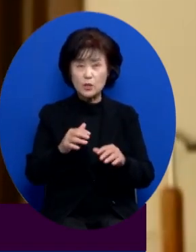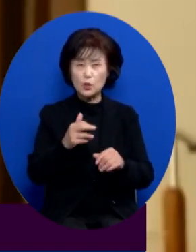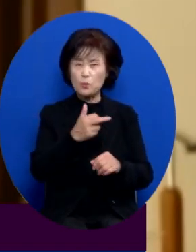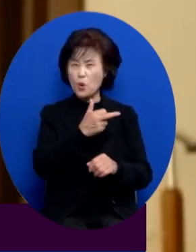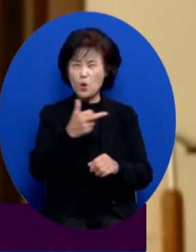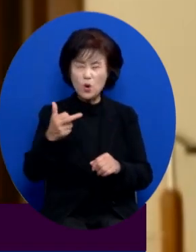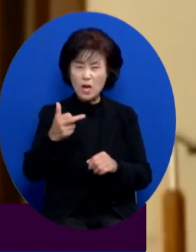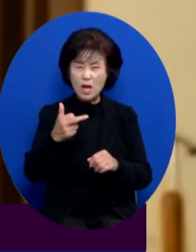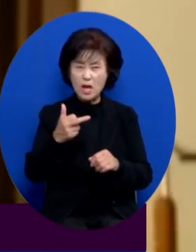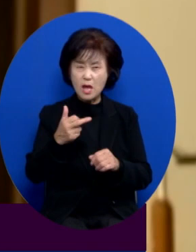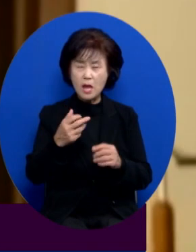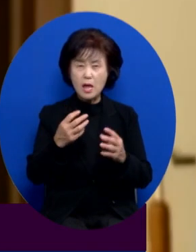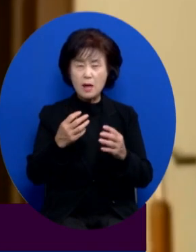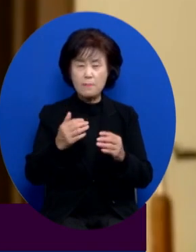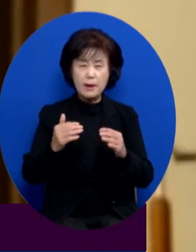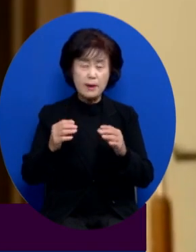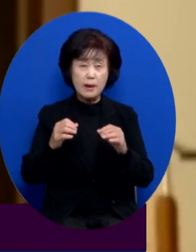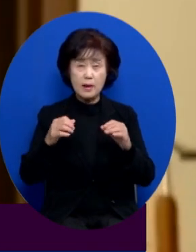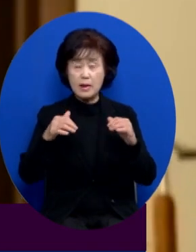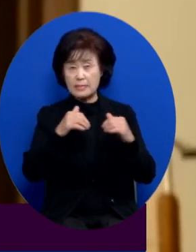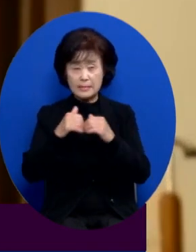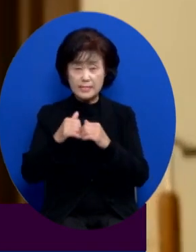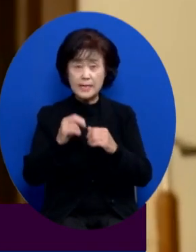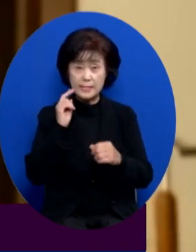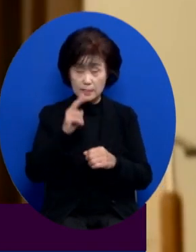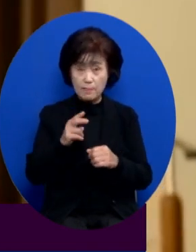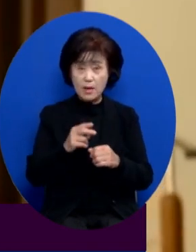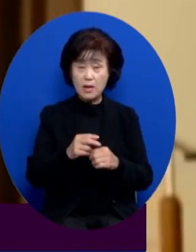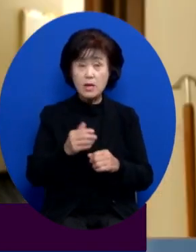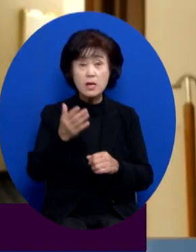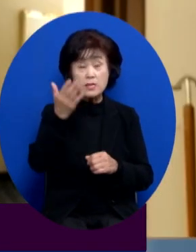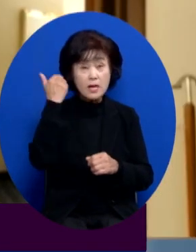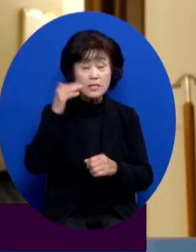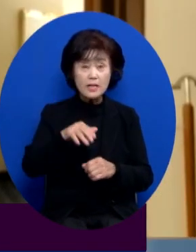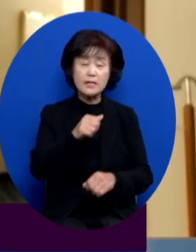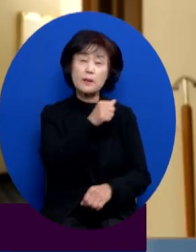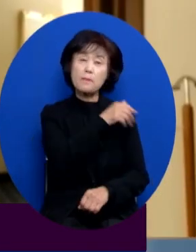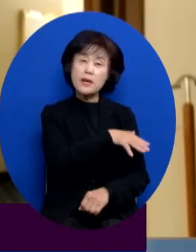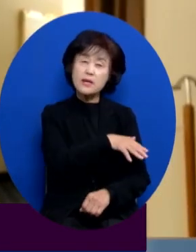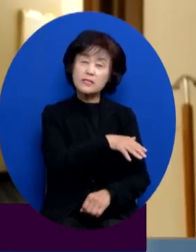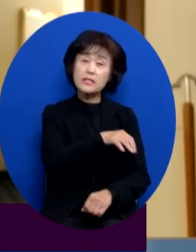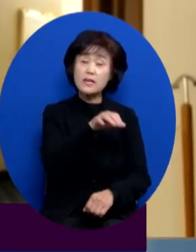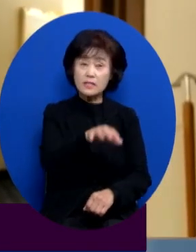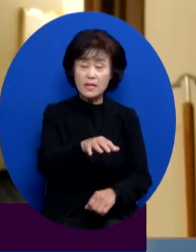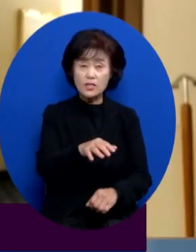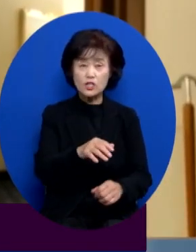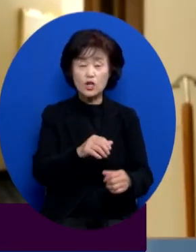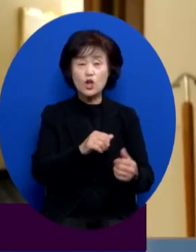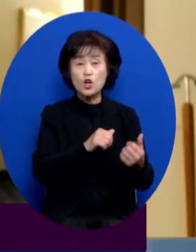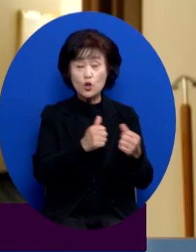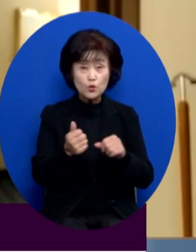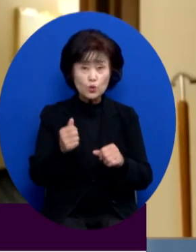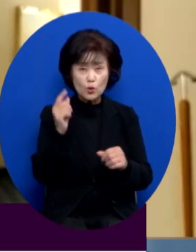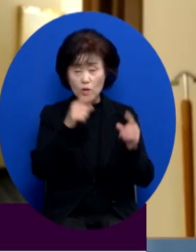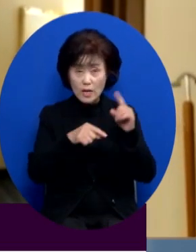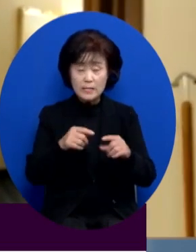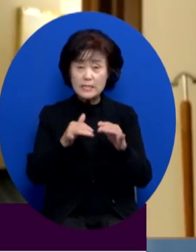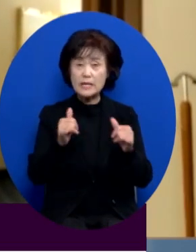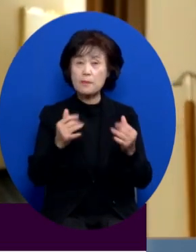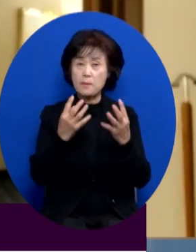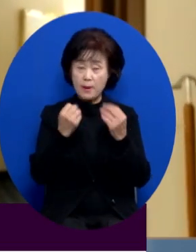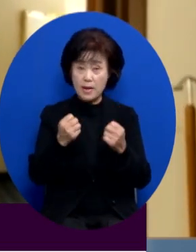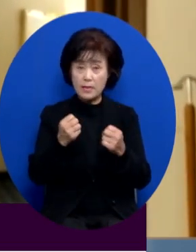컸었다라는 것뿐입니다. 그전에는 이제 일방적으로 팔레스타인 쪽이 사상자가 많았었는데,